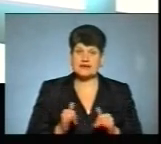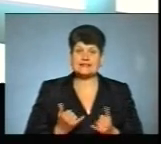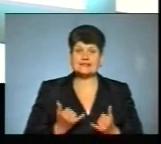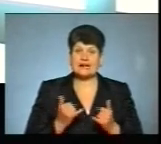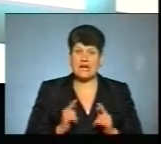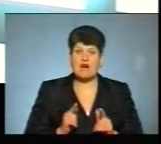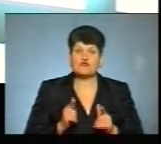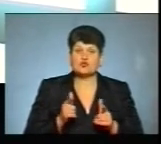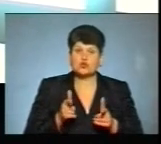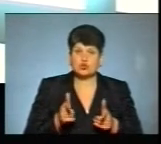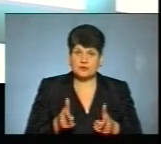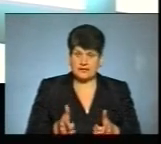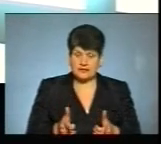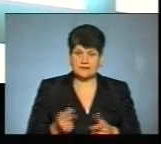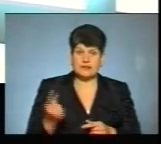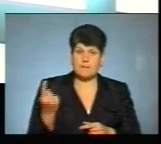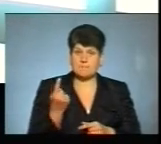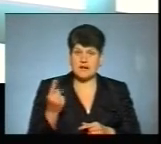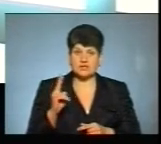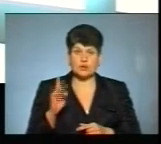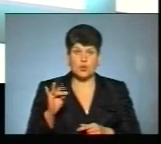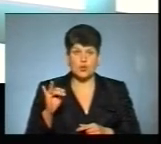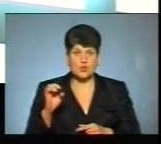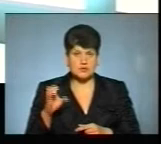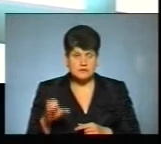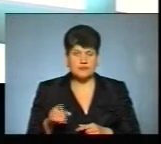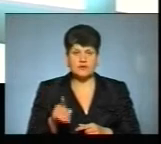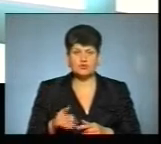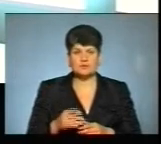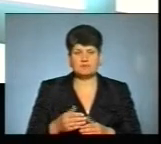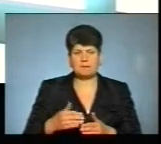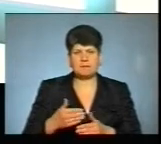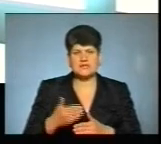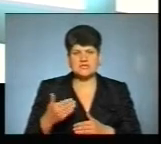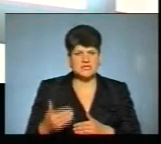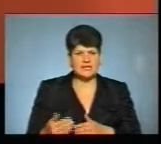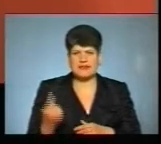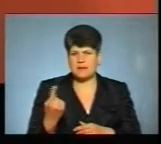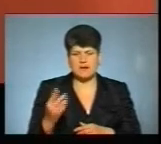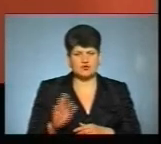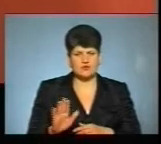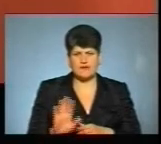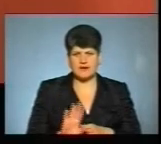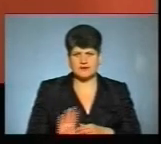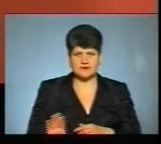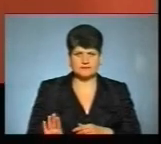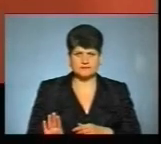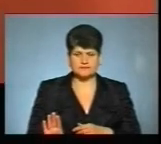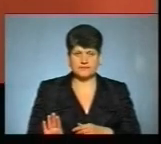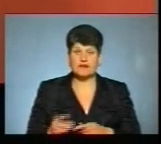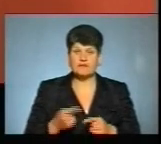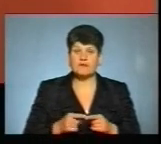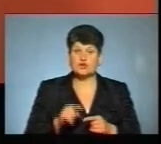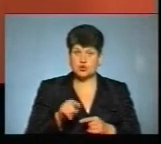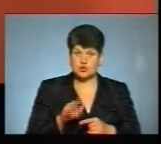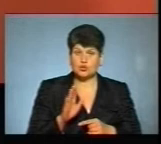які саме підуть на перший курс, він розпочнеться набагато пізніше і точно не 1 вересня. Відповідно, від цього вже